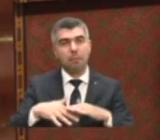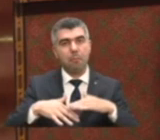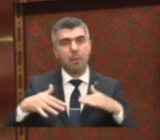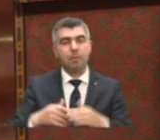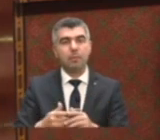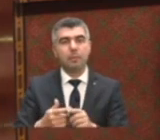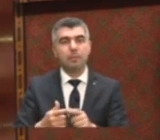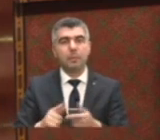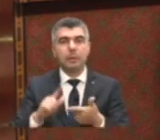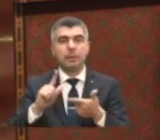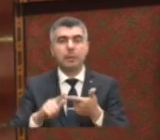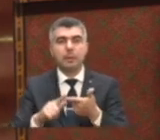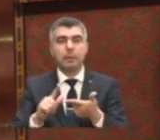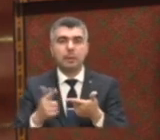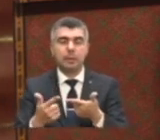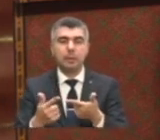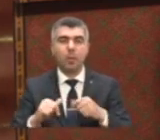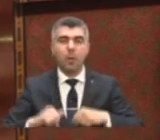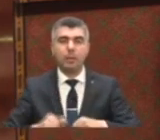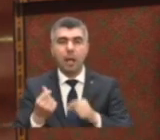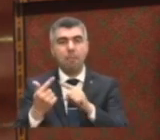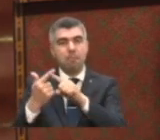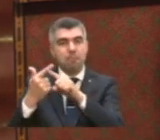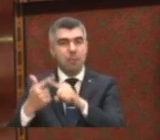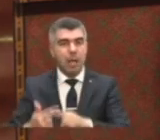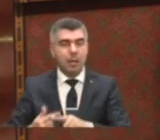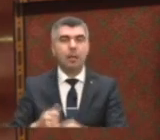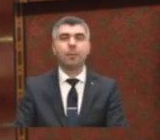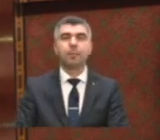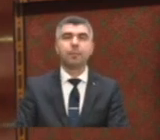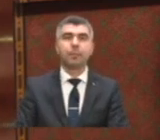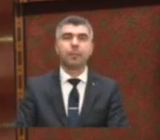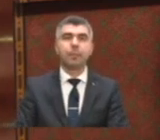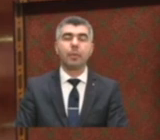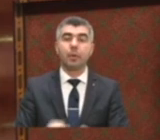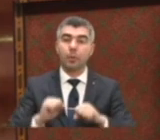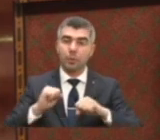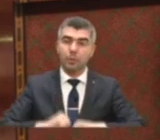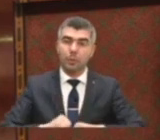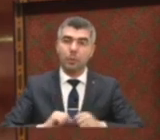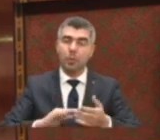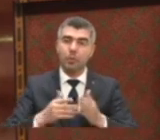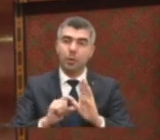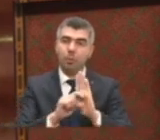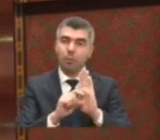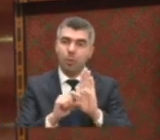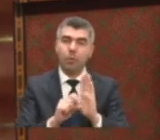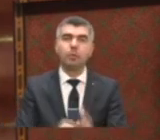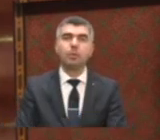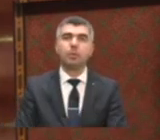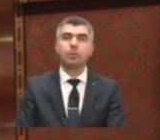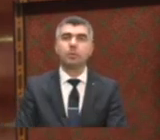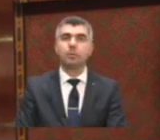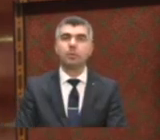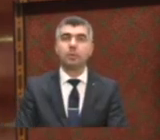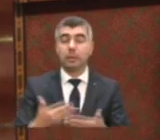عن السيدة الوزيرة الاقتصاد والمالية المعطيات التالية. فتفاعلا مع هذا الموضوع، أود